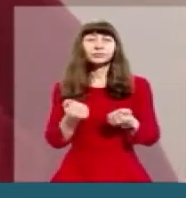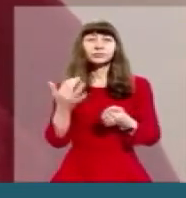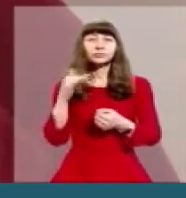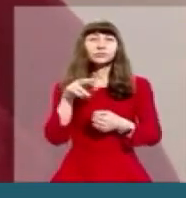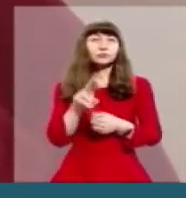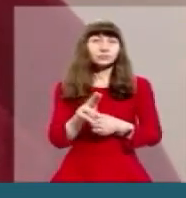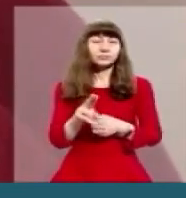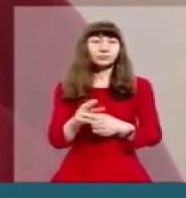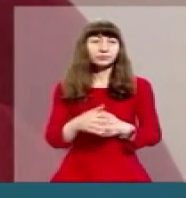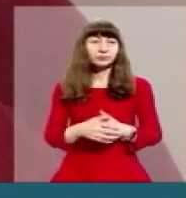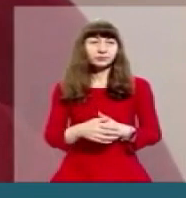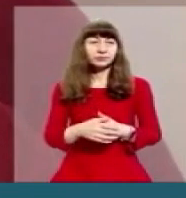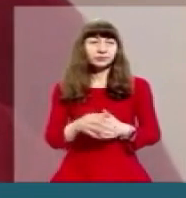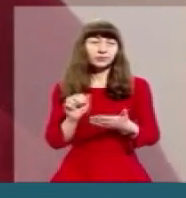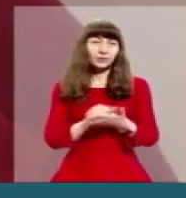удостоверение.